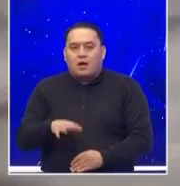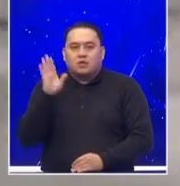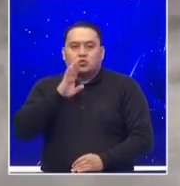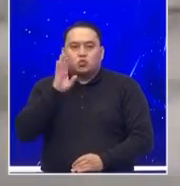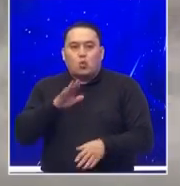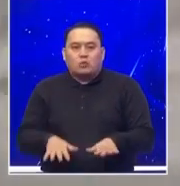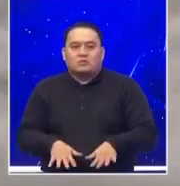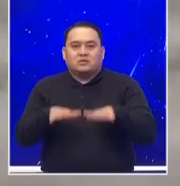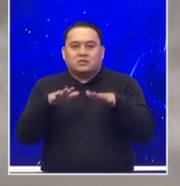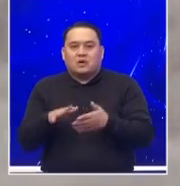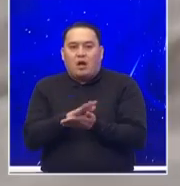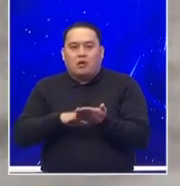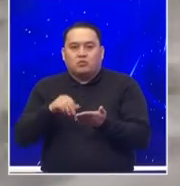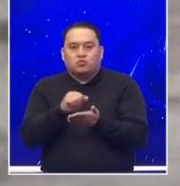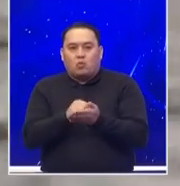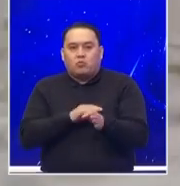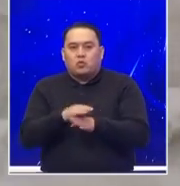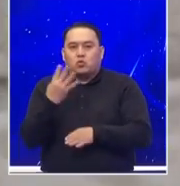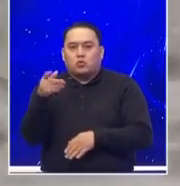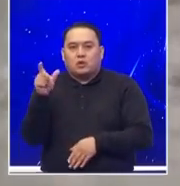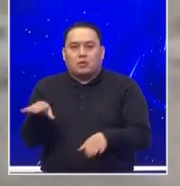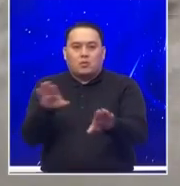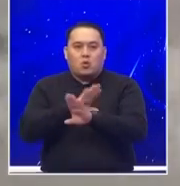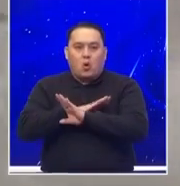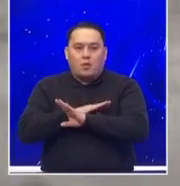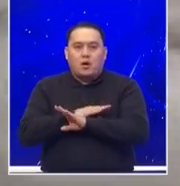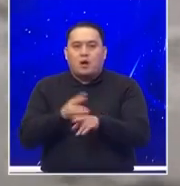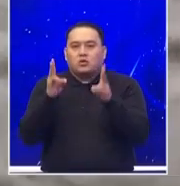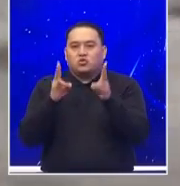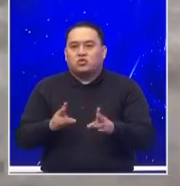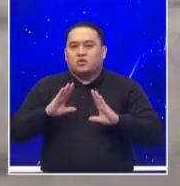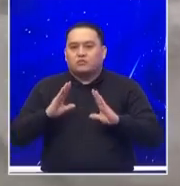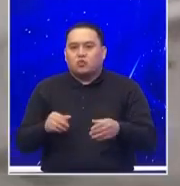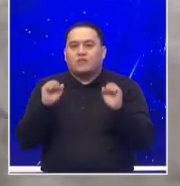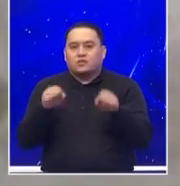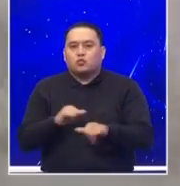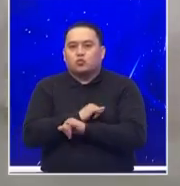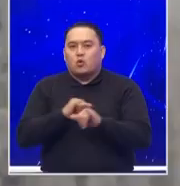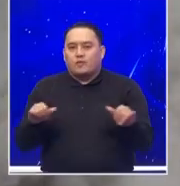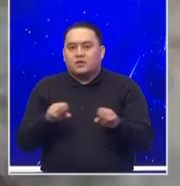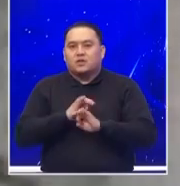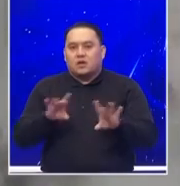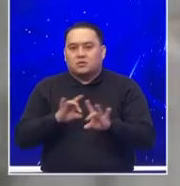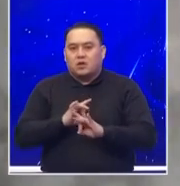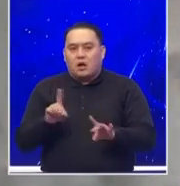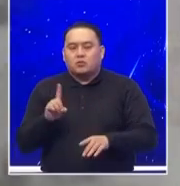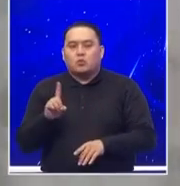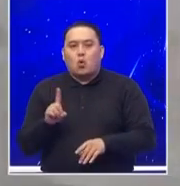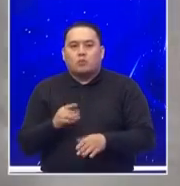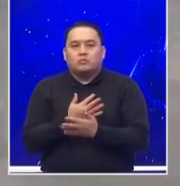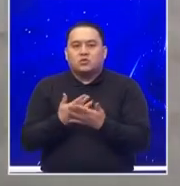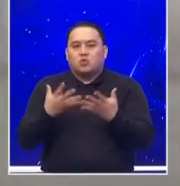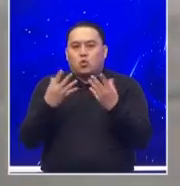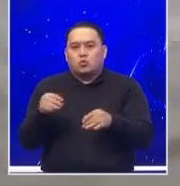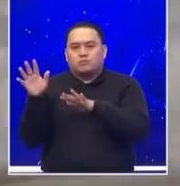тургундар зардап шекти. Табигат апатынан 4 адам көз жумду. Мамандар опат болгондордун саны әлі де өсүү мүмкүн экенин айтады. Буган аумакта бир нече